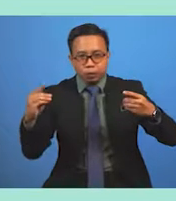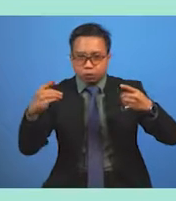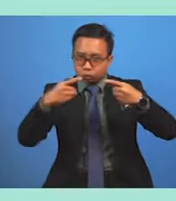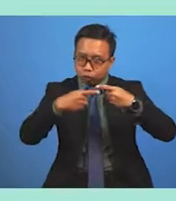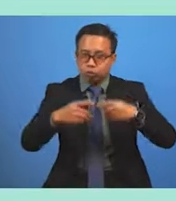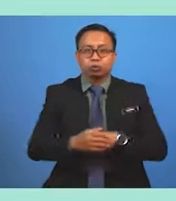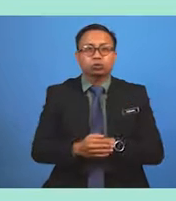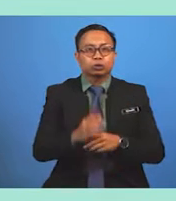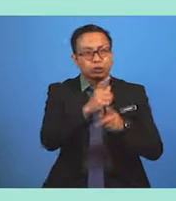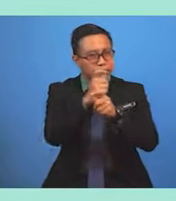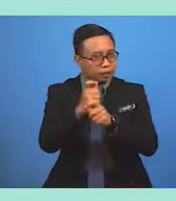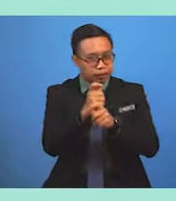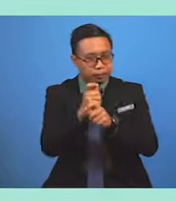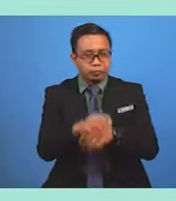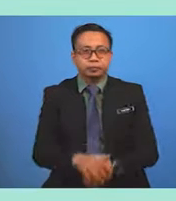ternakan.